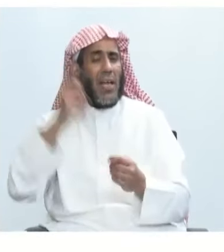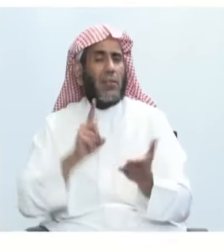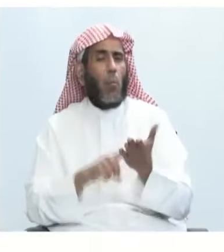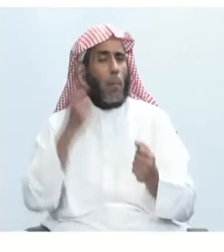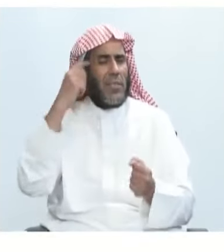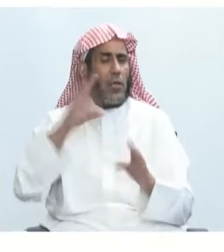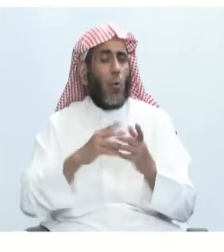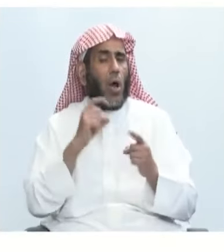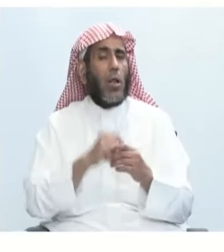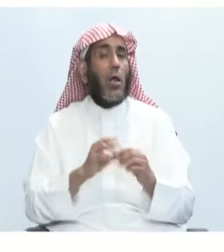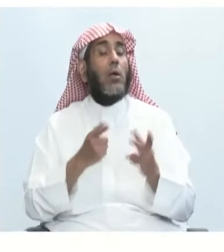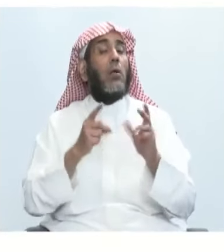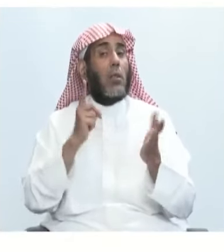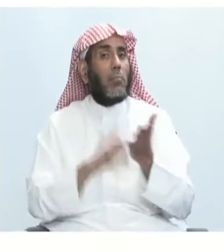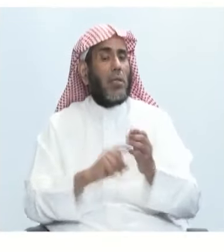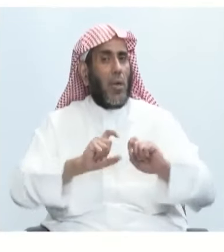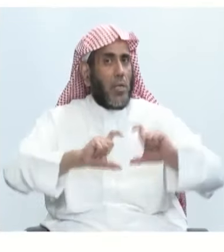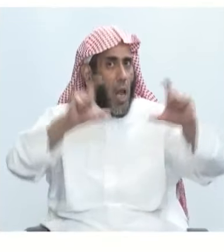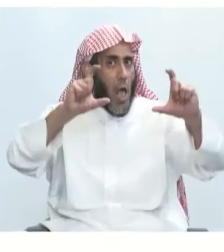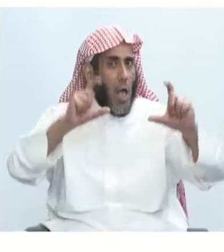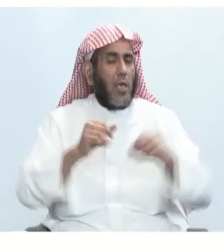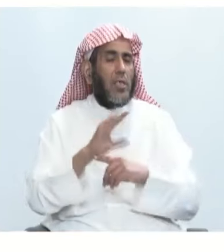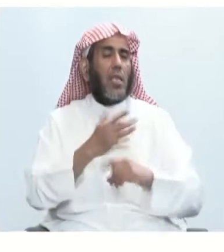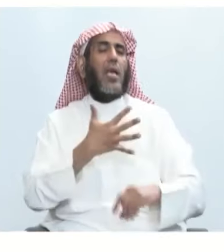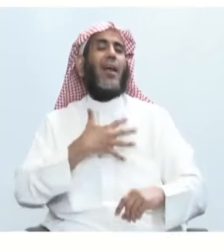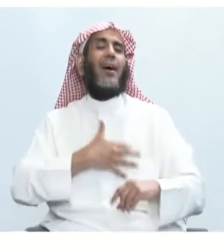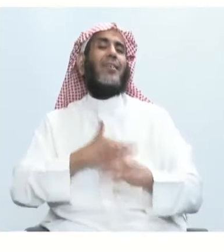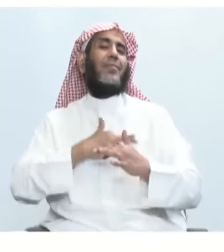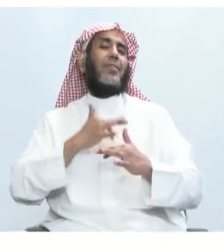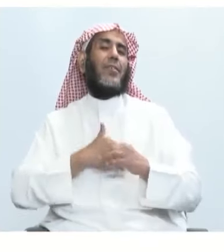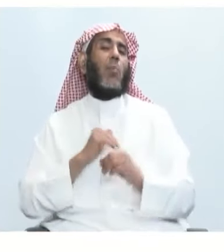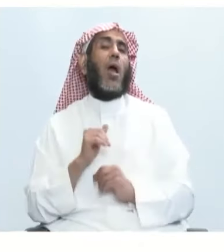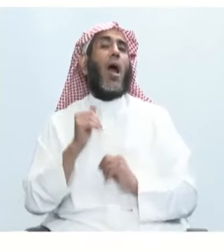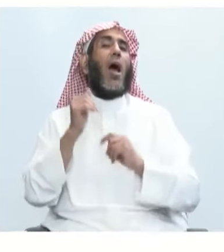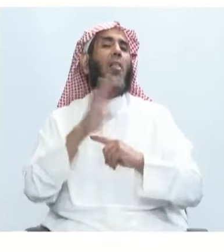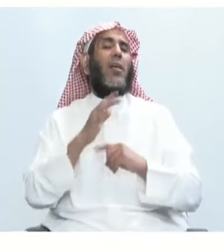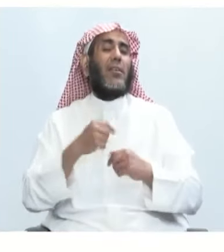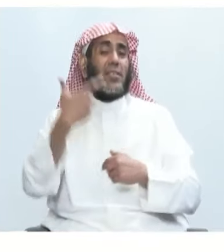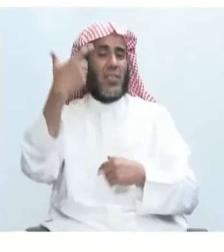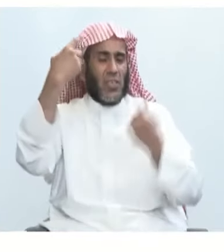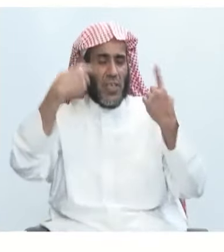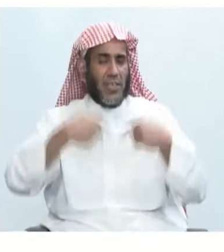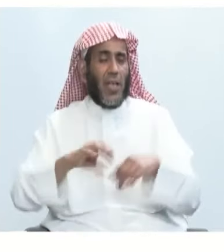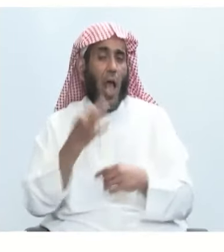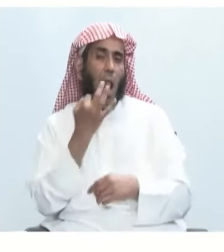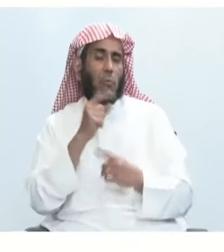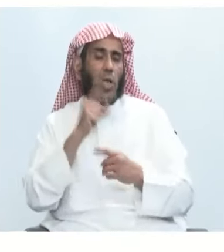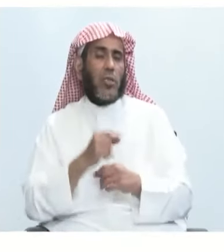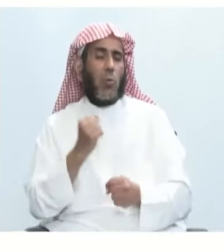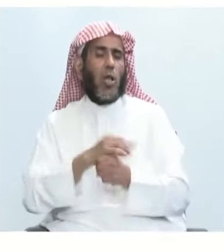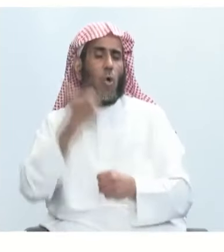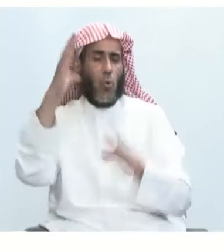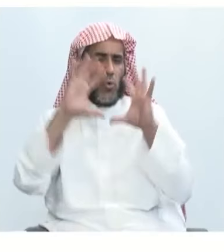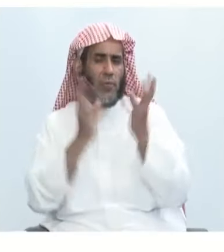وعقلي اثبات بالادله تاثير عاطفي اثر الشخصيه اثر الشخصيه لاحظ هنا المتحدث مكانته